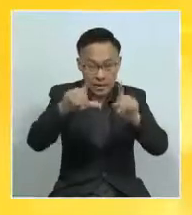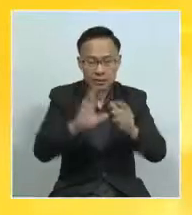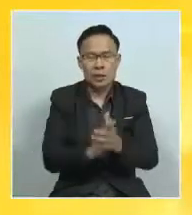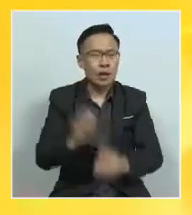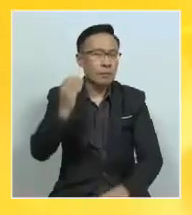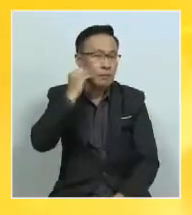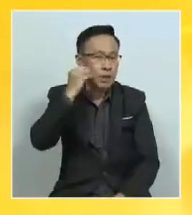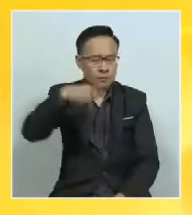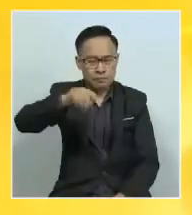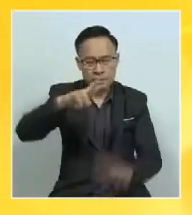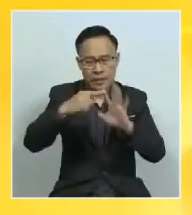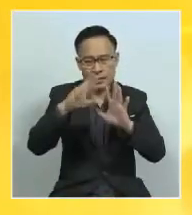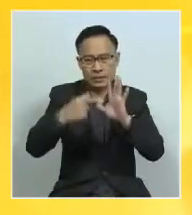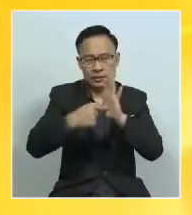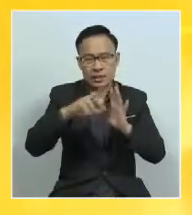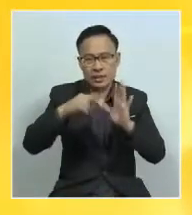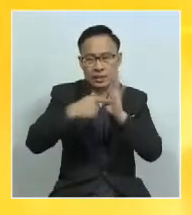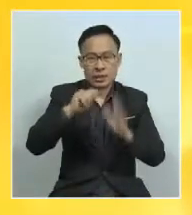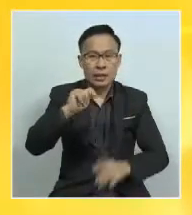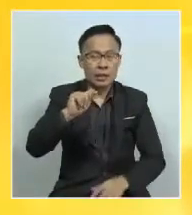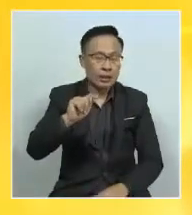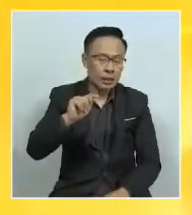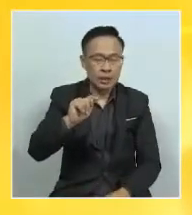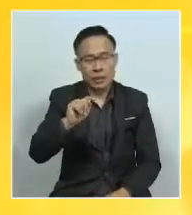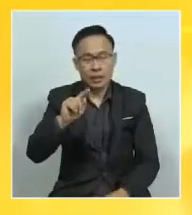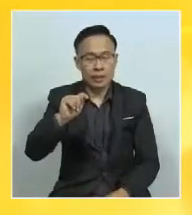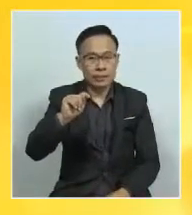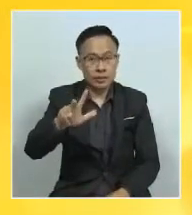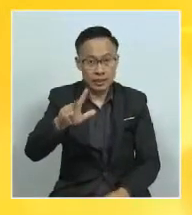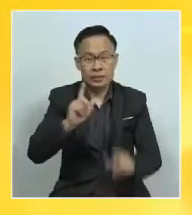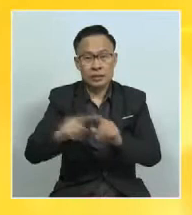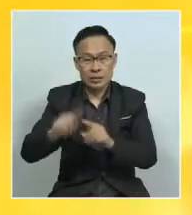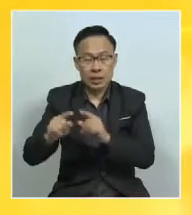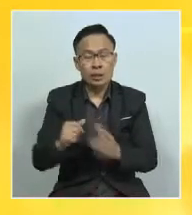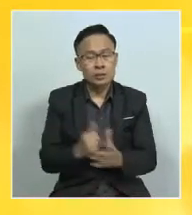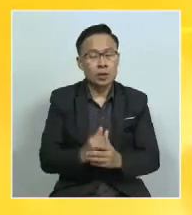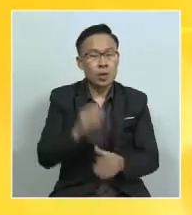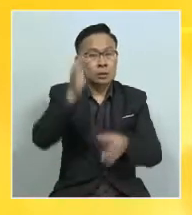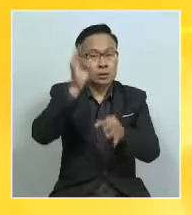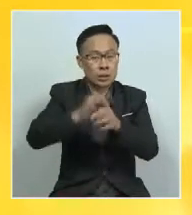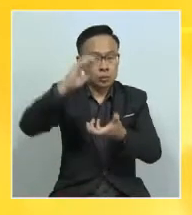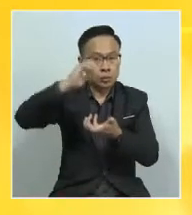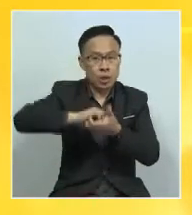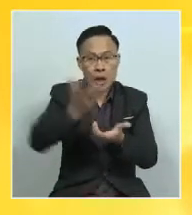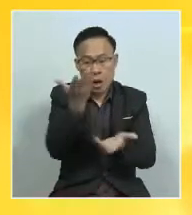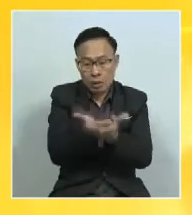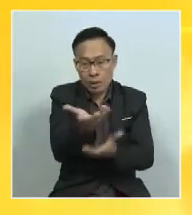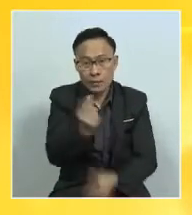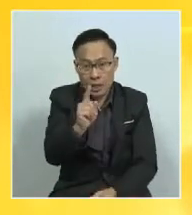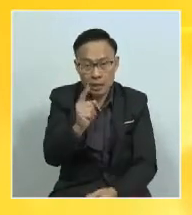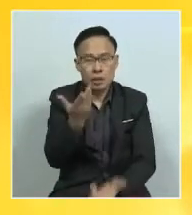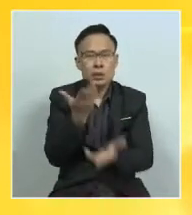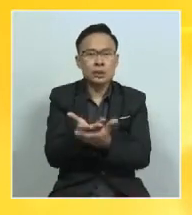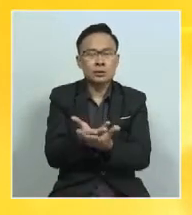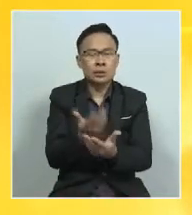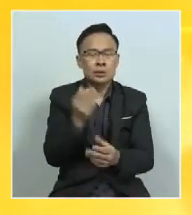ทุนที่นำไปปล่อยสินเชื่อกับประชาชนเนี่ยทอส.เขาก็นำมาจากเงินรับฝาก การกู้ยื ม การออกพันธบัตร